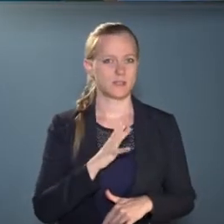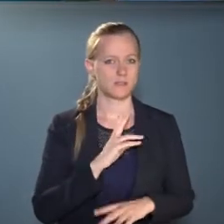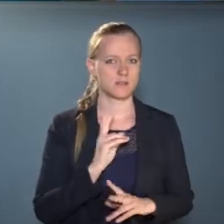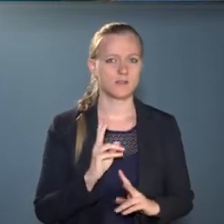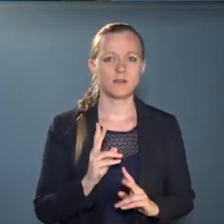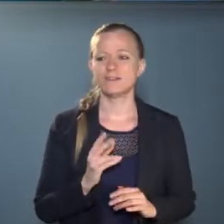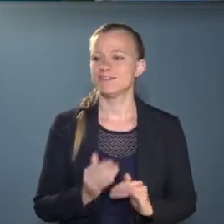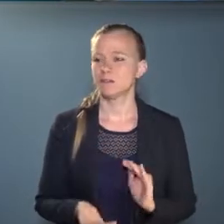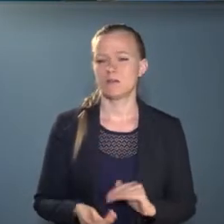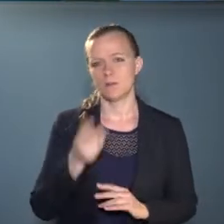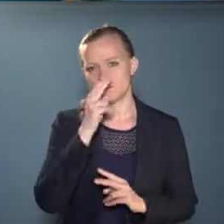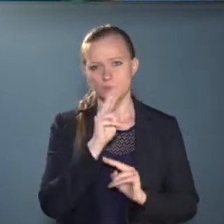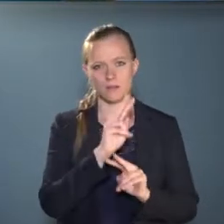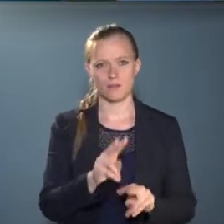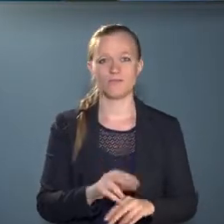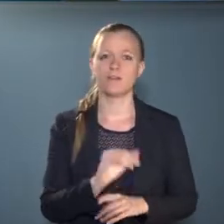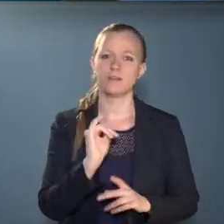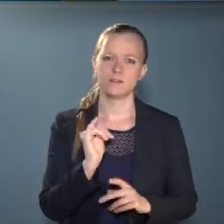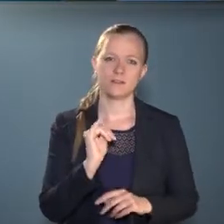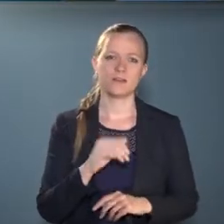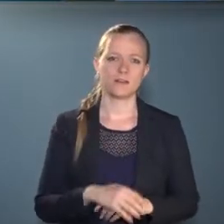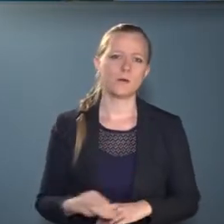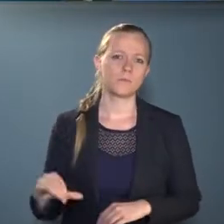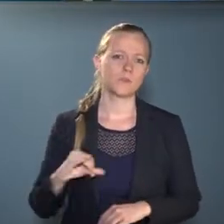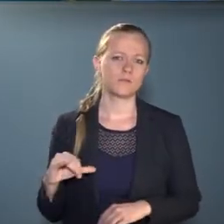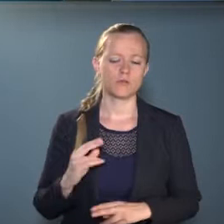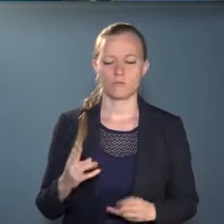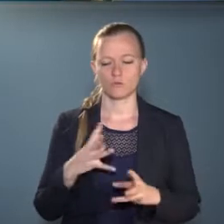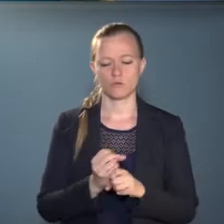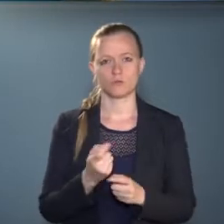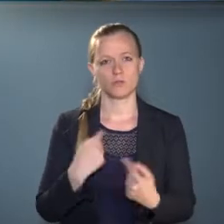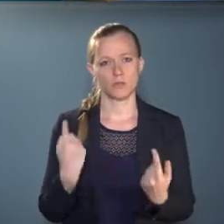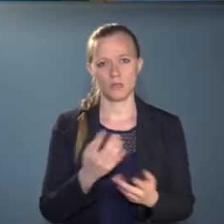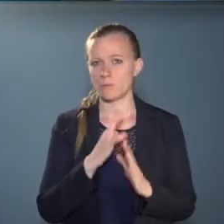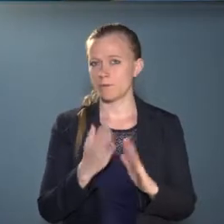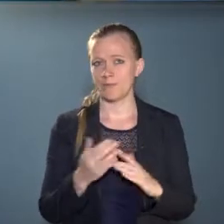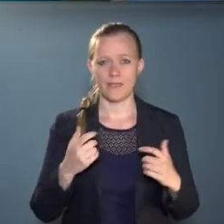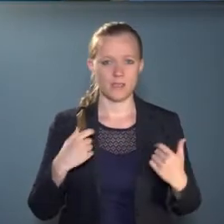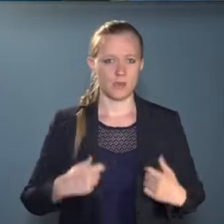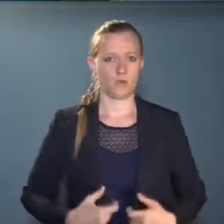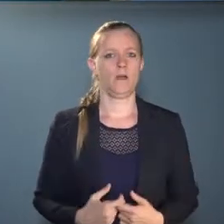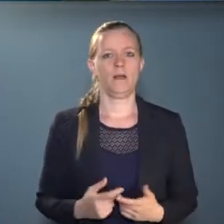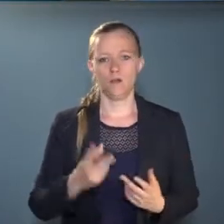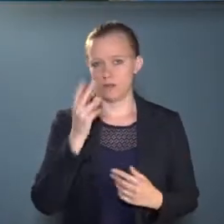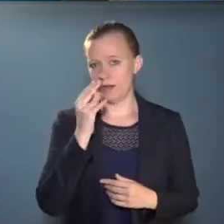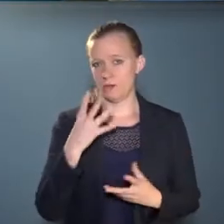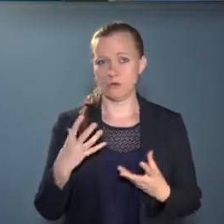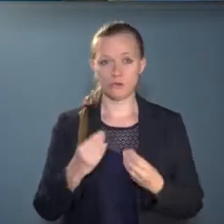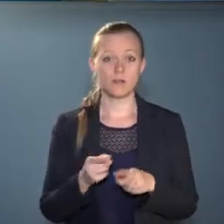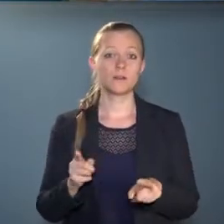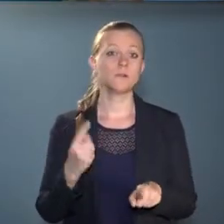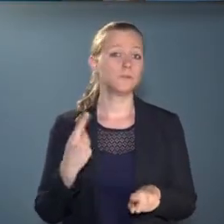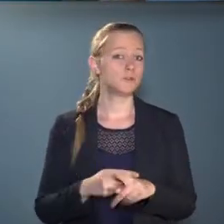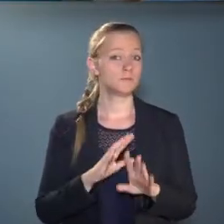kiemelt odafigyelést igényelnek. Igen, a biztonságot fontosnak tartjuk, mind egyenruhás rendőri állománnyal, mind pedig